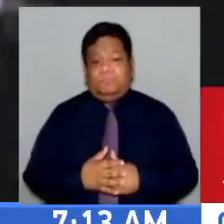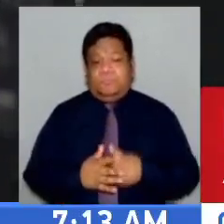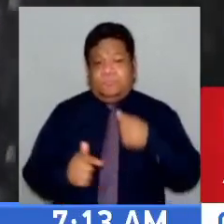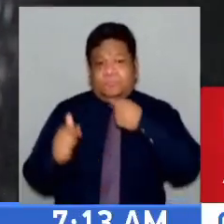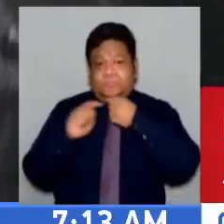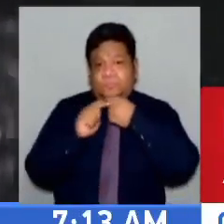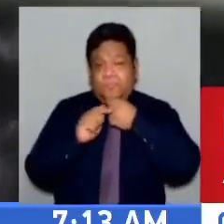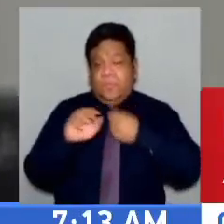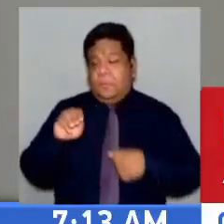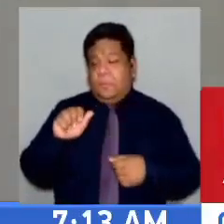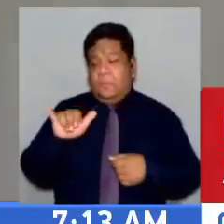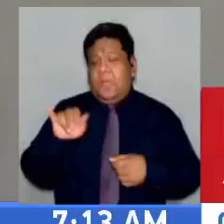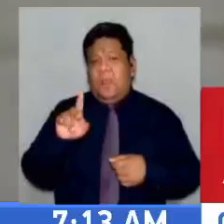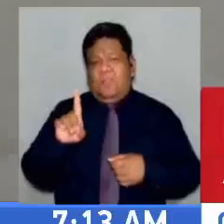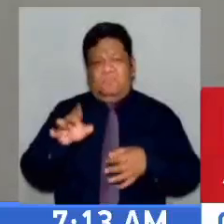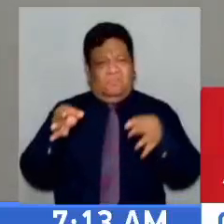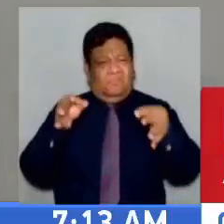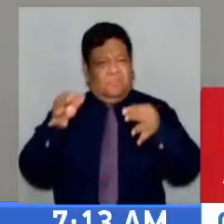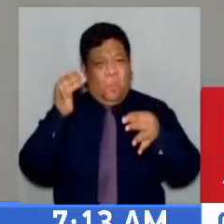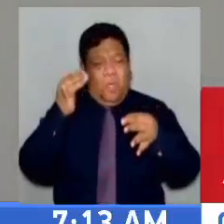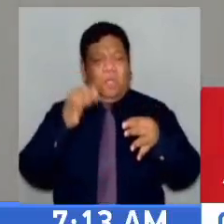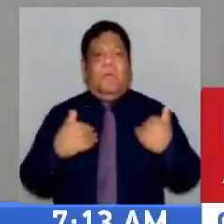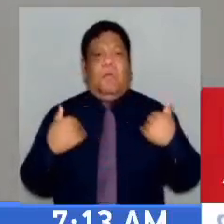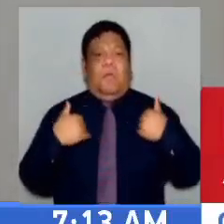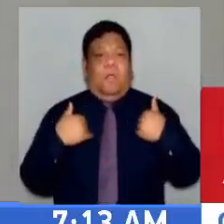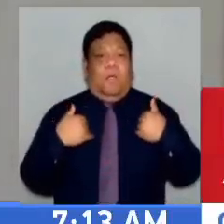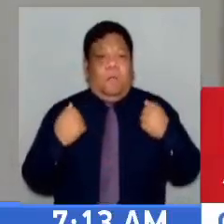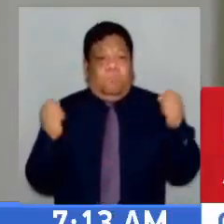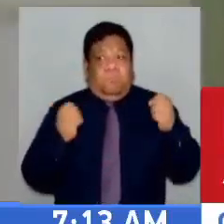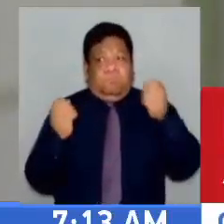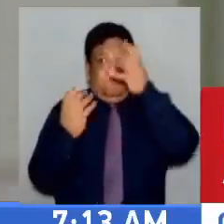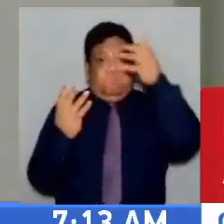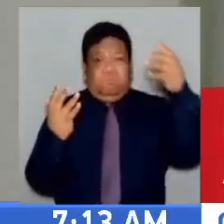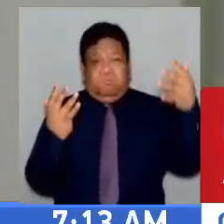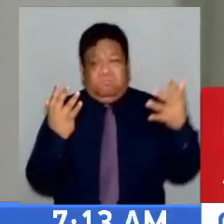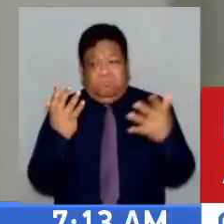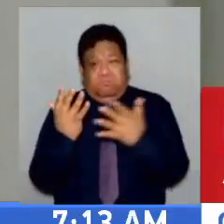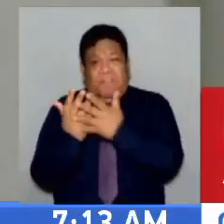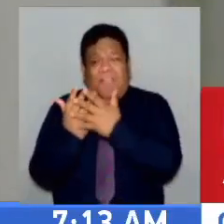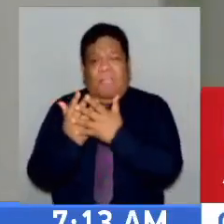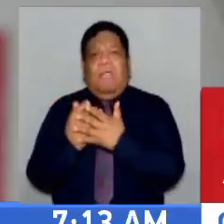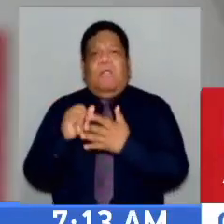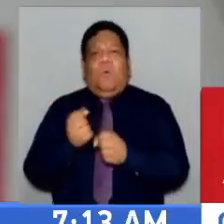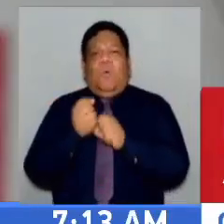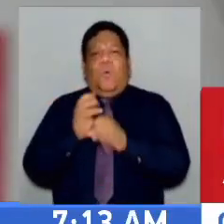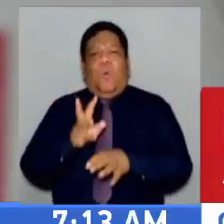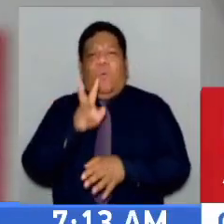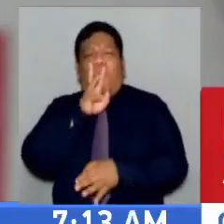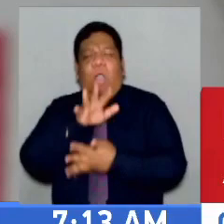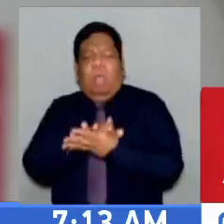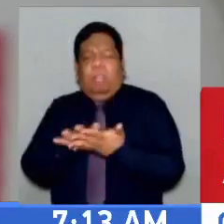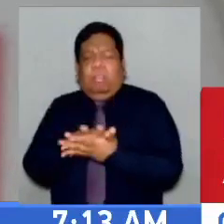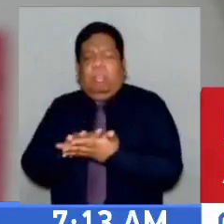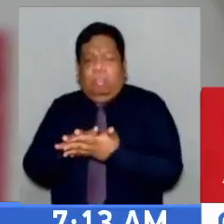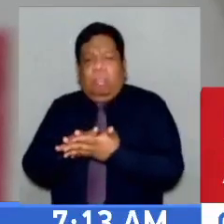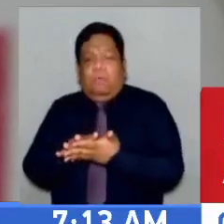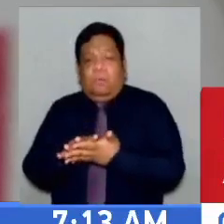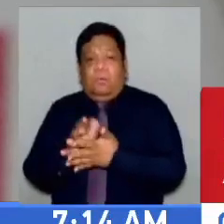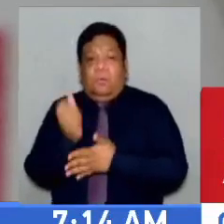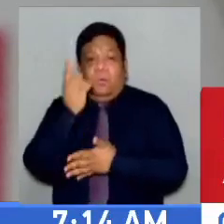dulot naman ng hangin na dala ng amihan. Bukod sa poblasyon, apektado rin ang barangay Tunasan sa Muntinlupa at Almanza 2 sa Las Piñas